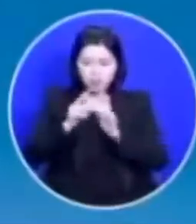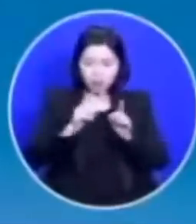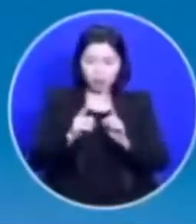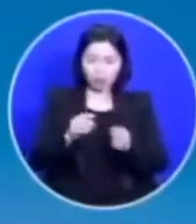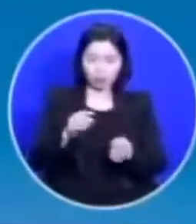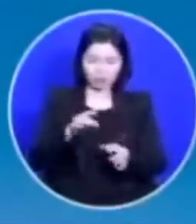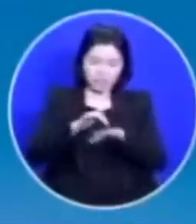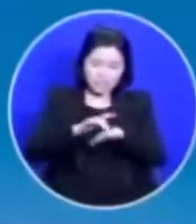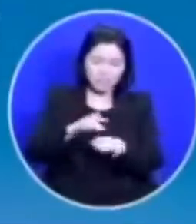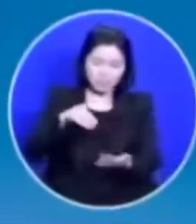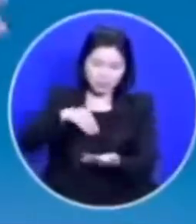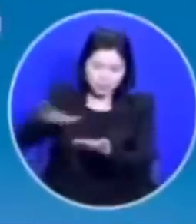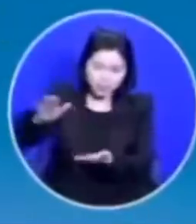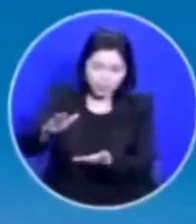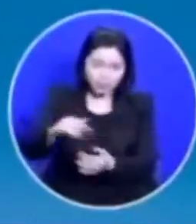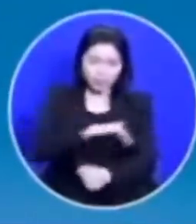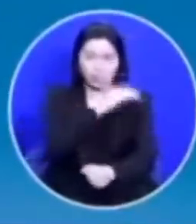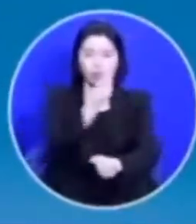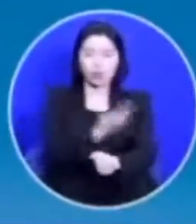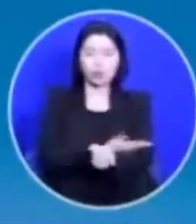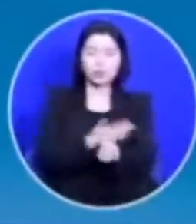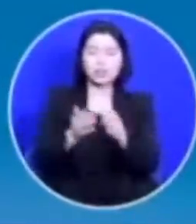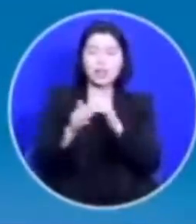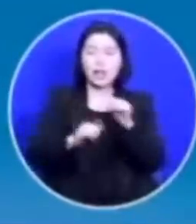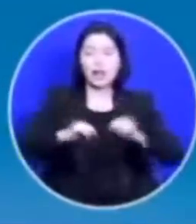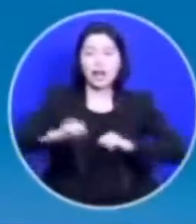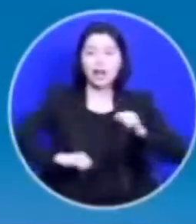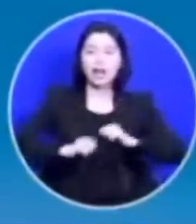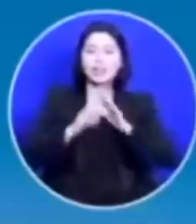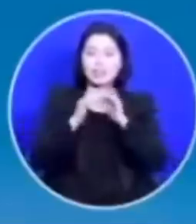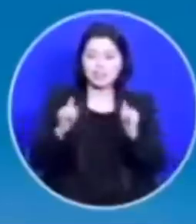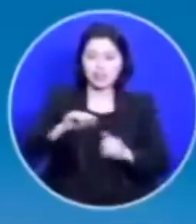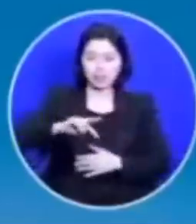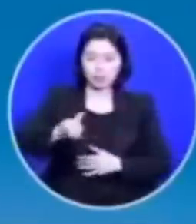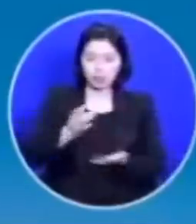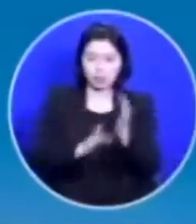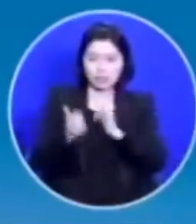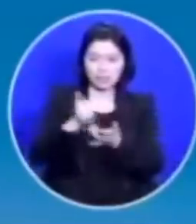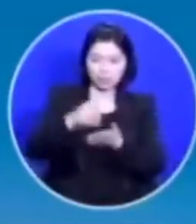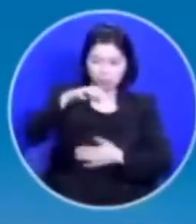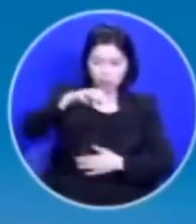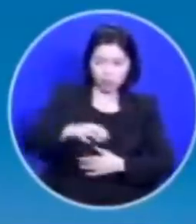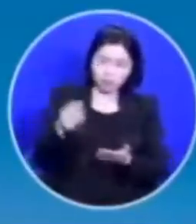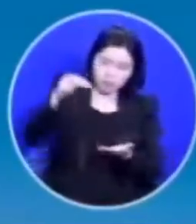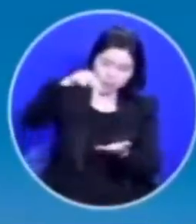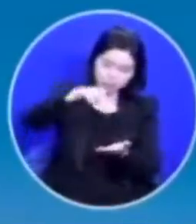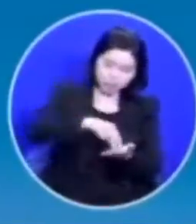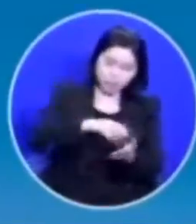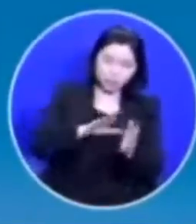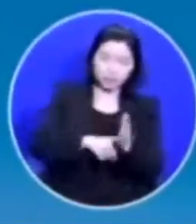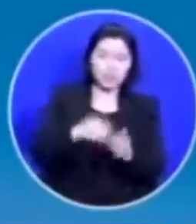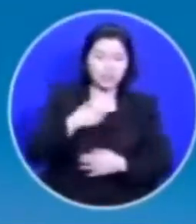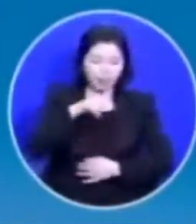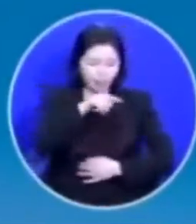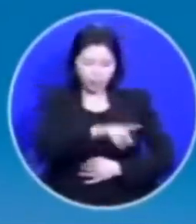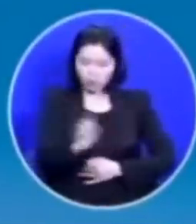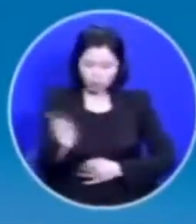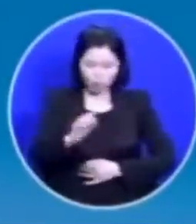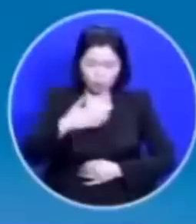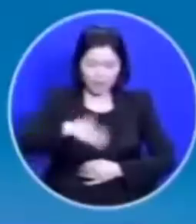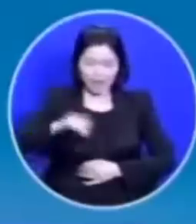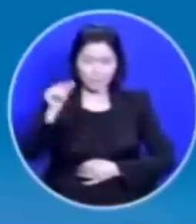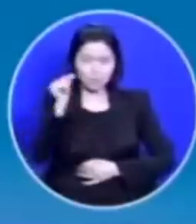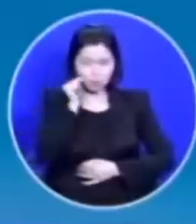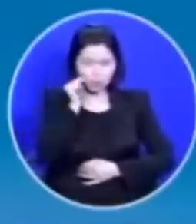쫓는 이런 권세를 행한 사람도 예수님 앞에 섰을 때에 내가 너를 도무지 알지 못한다